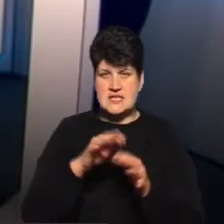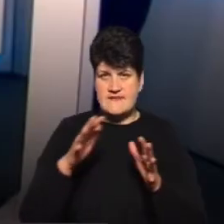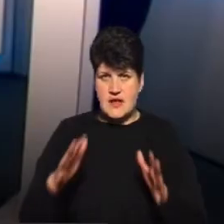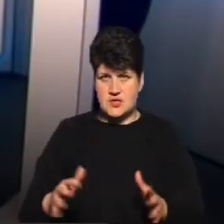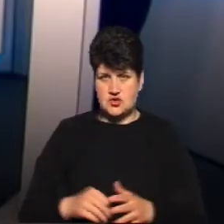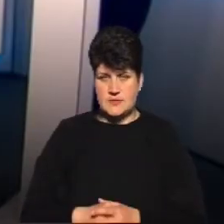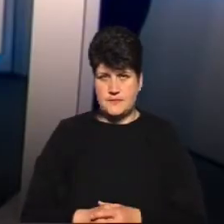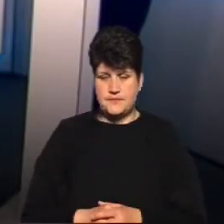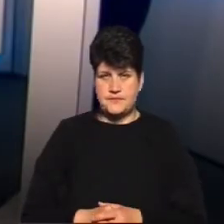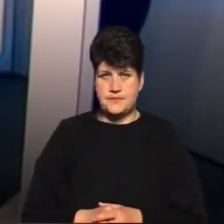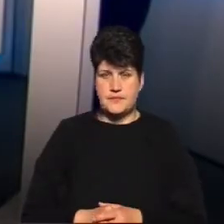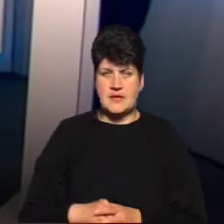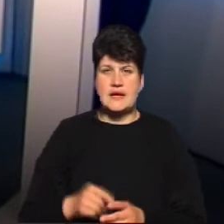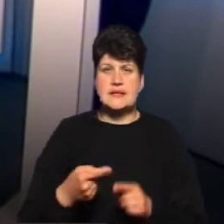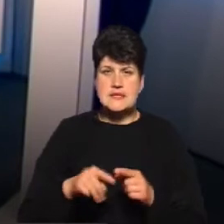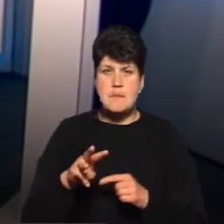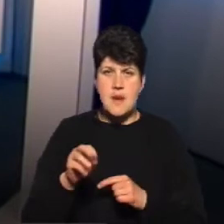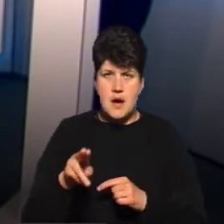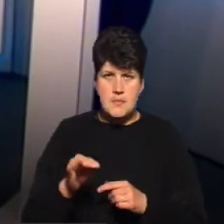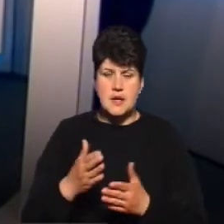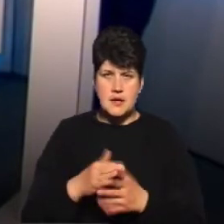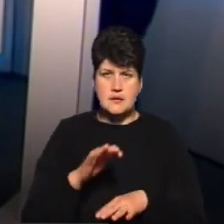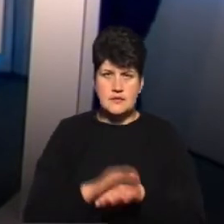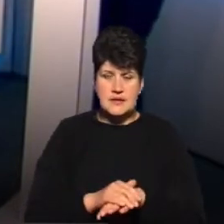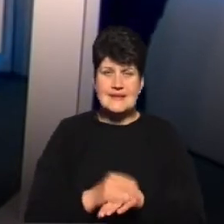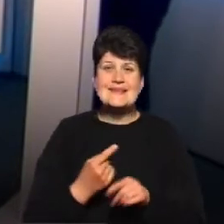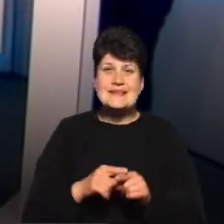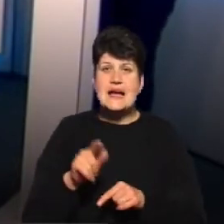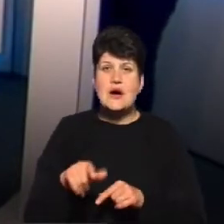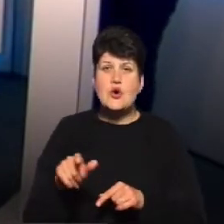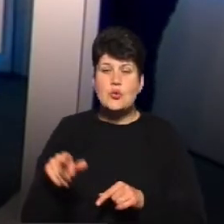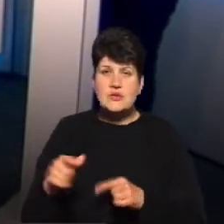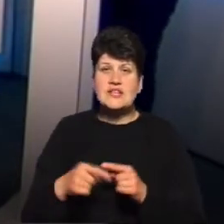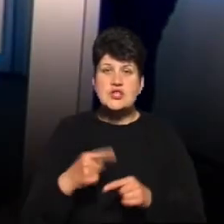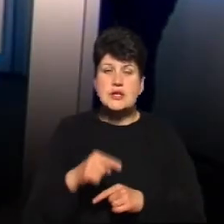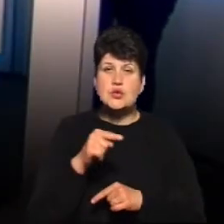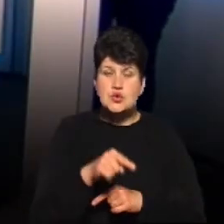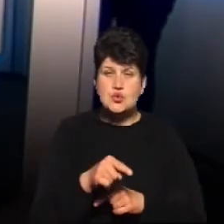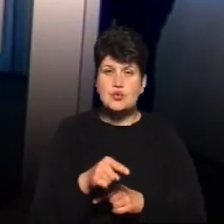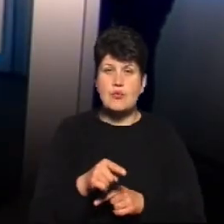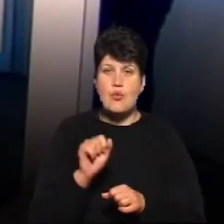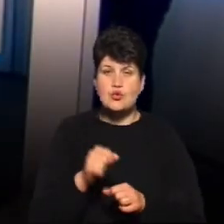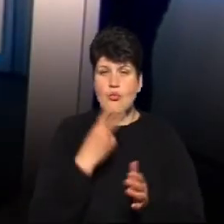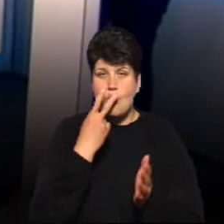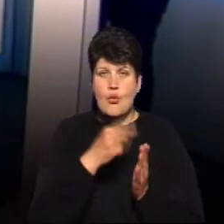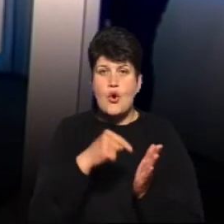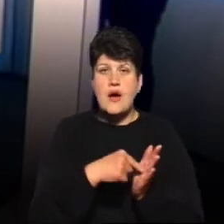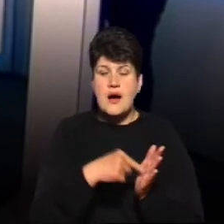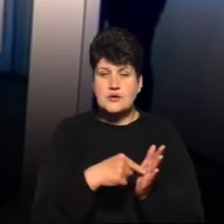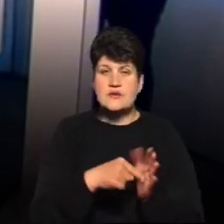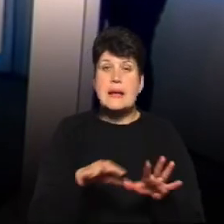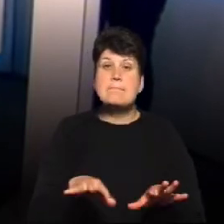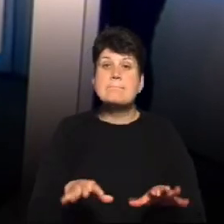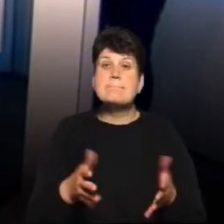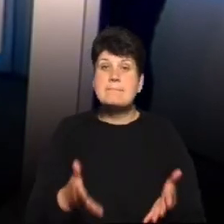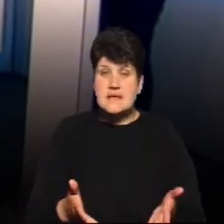мапа, яка фіксує, де в нас є найбільш проблеми? Це громадяни, які через цю мапу можуть фіксувати і показувати саме конкретне місце. Угу. І тоді це